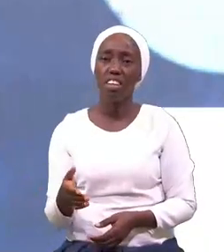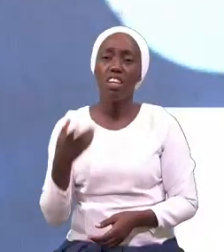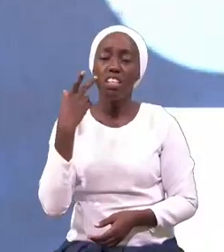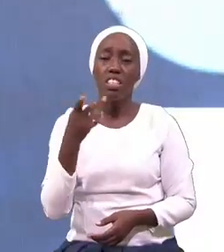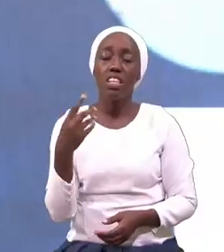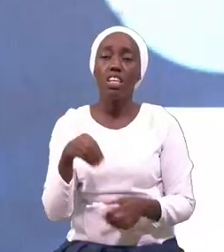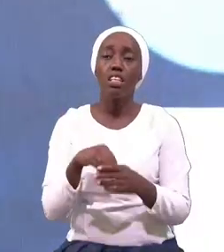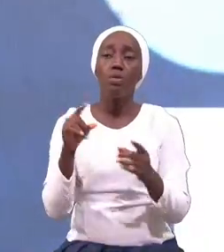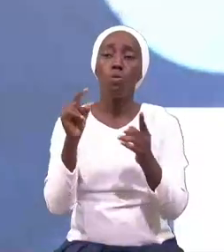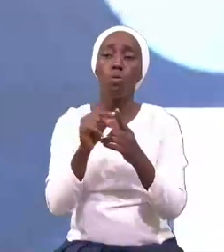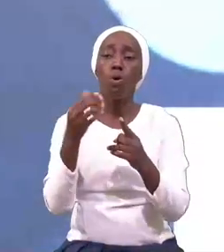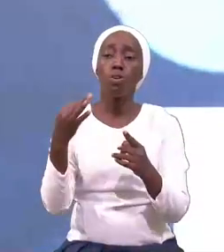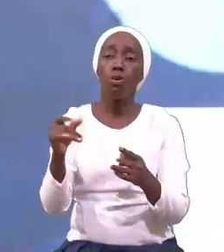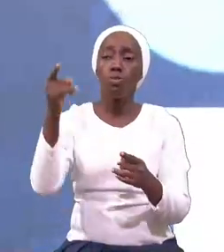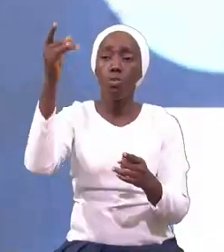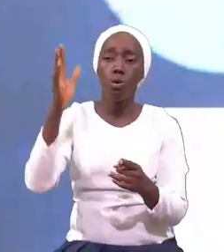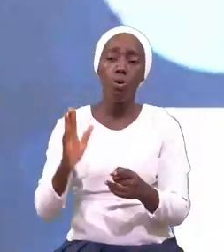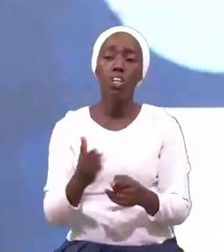Vous voyez, dans la parole de Dieu,